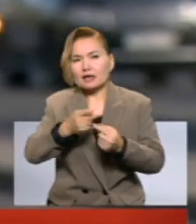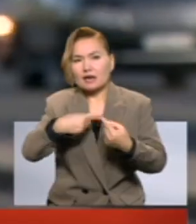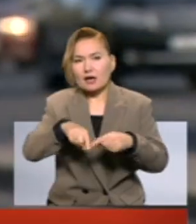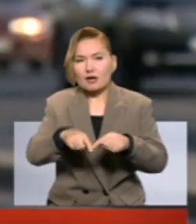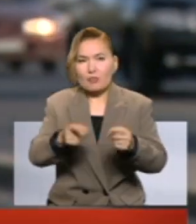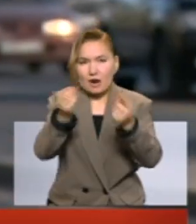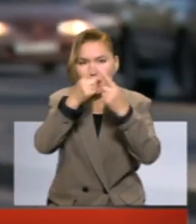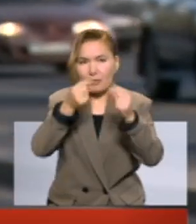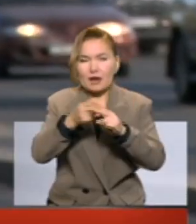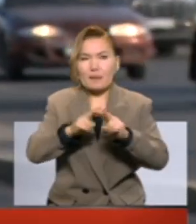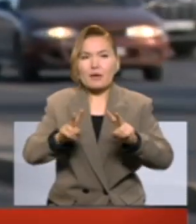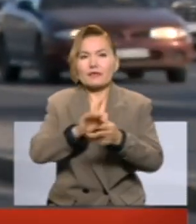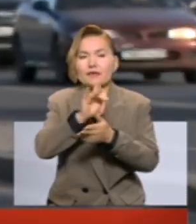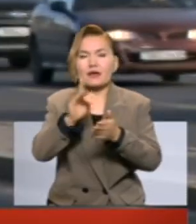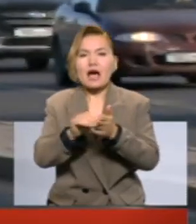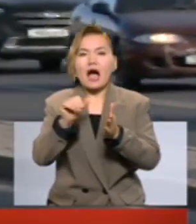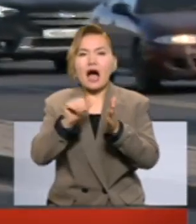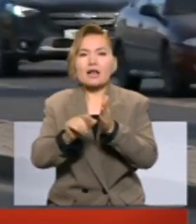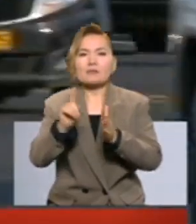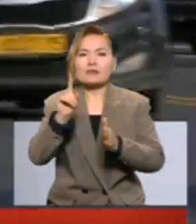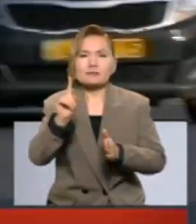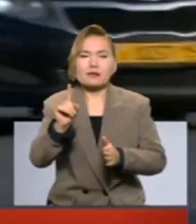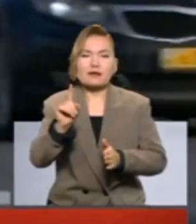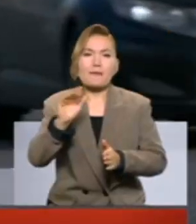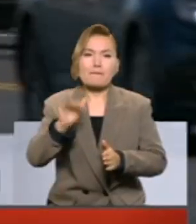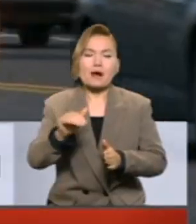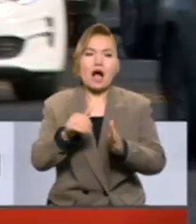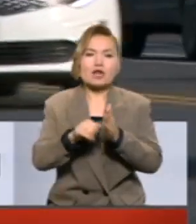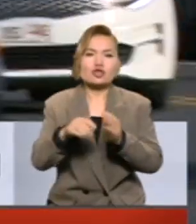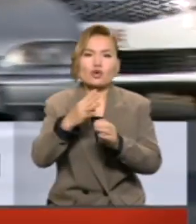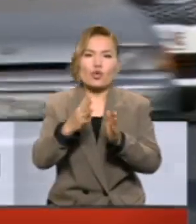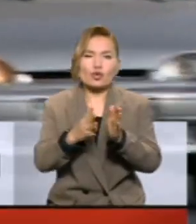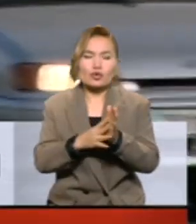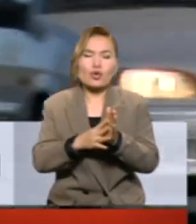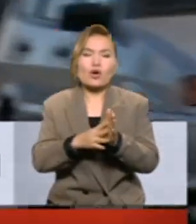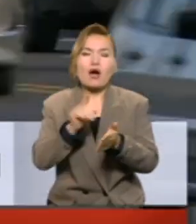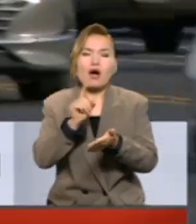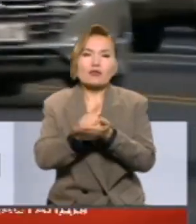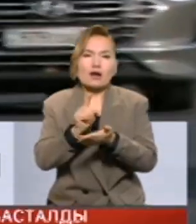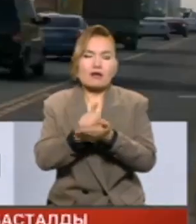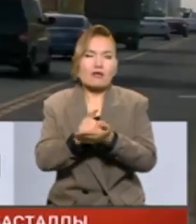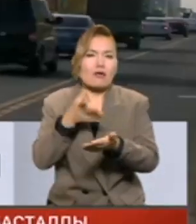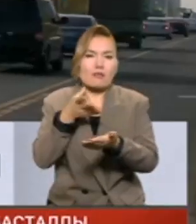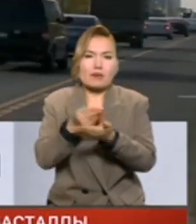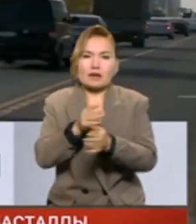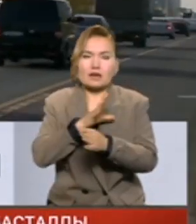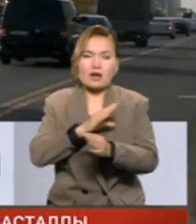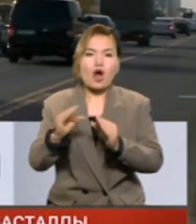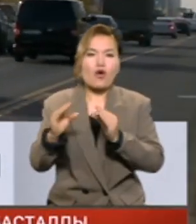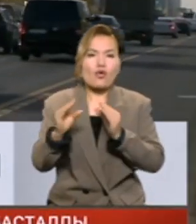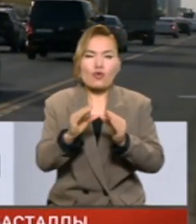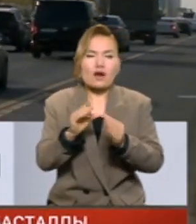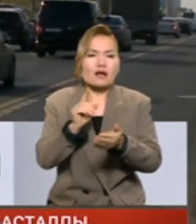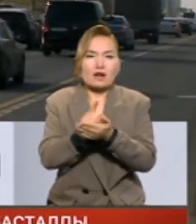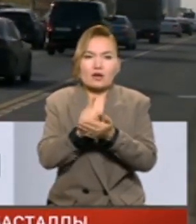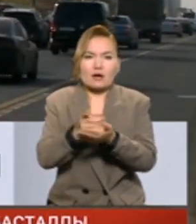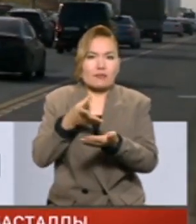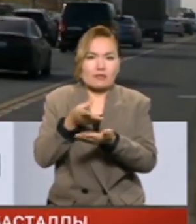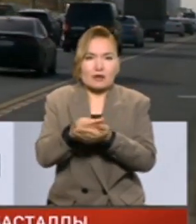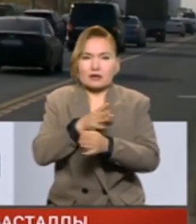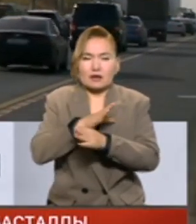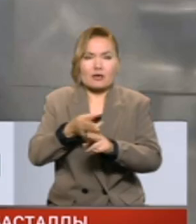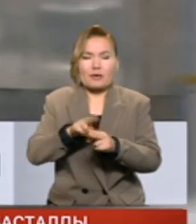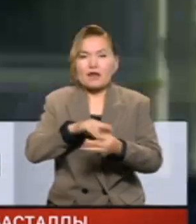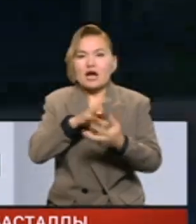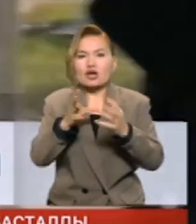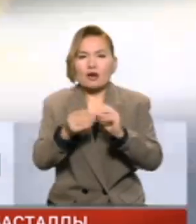департаменті хабарлады. Астанада 61619 борышкер бар, олардың басым бөлігі көлік салығынан жалтарған. Автокөлік